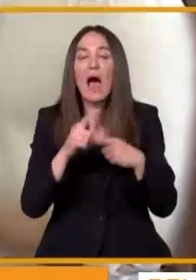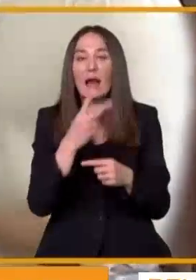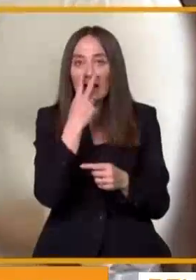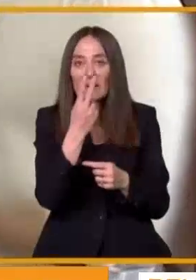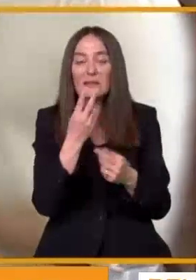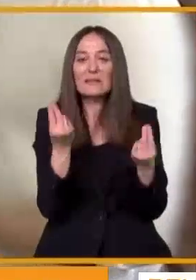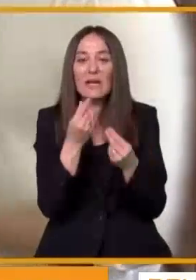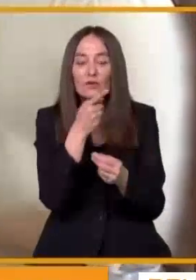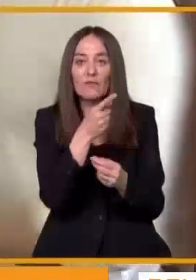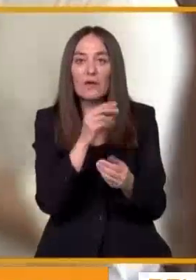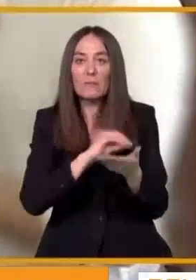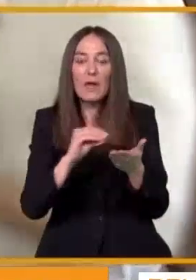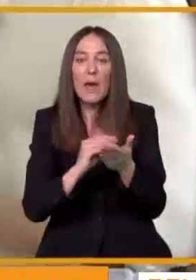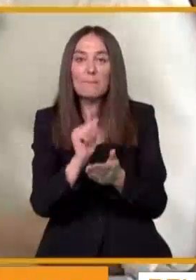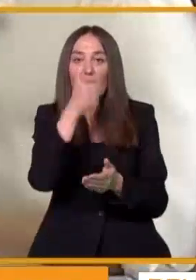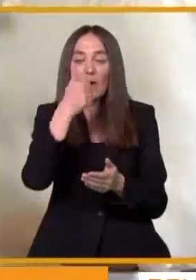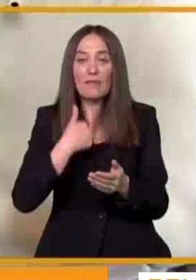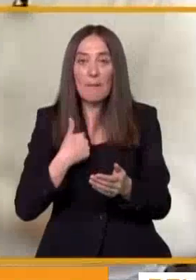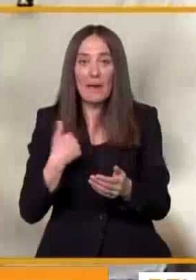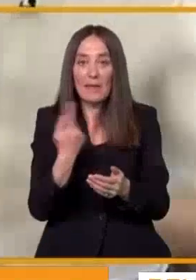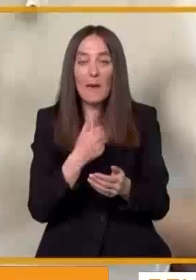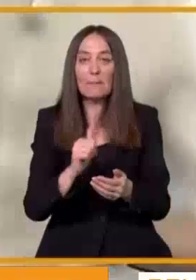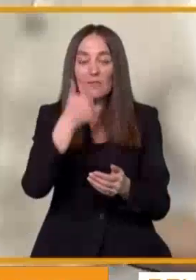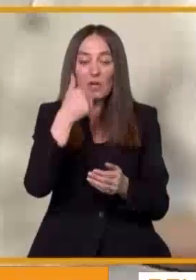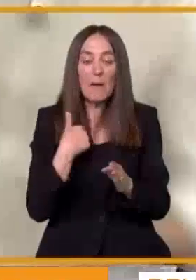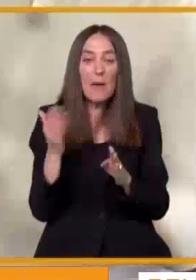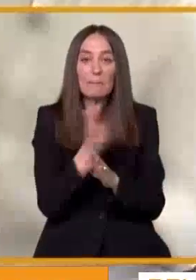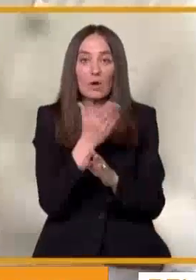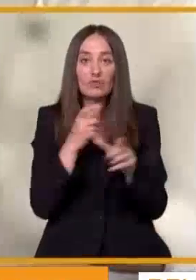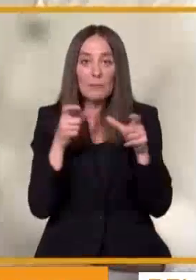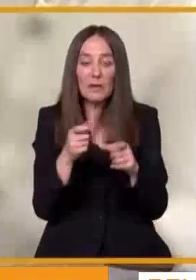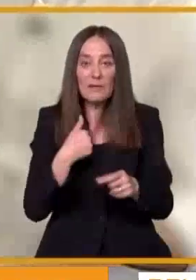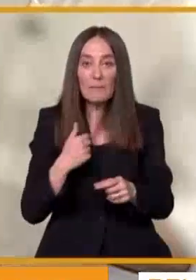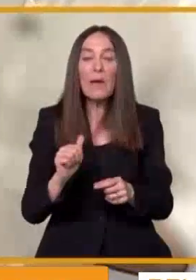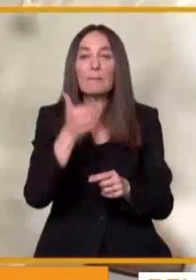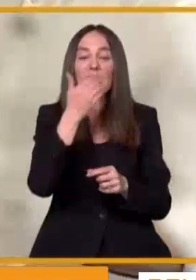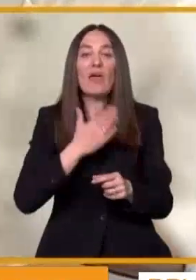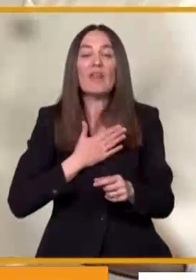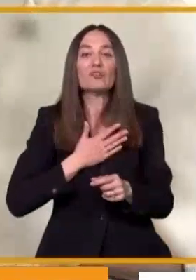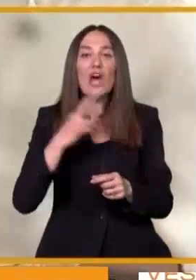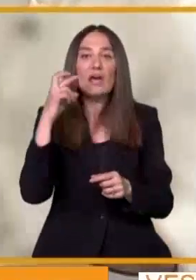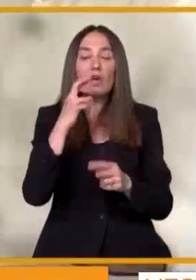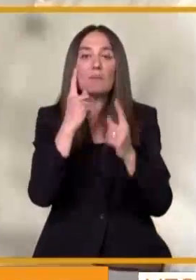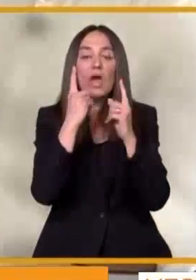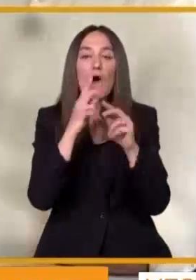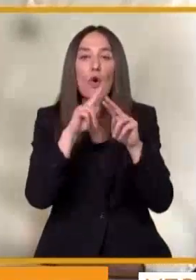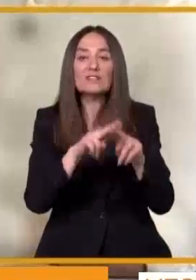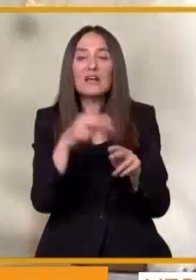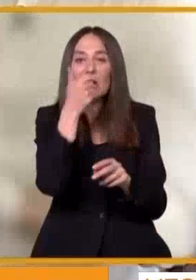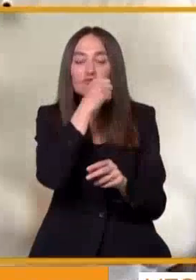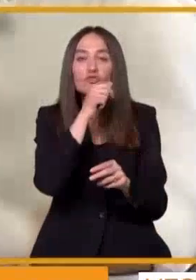zato vi definišete prioritete. Dakle, nama je prioritet da prođemo krizu, nama je prioritet da nam naša ekonomija ostane što